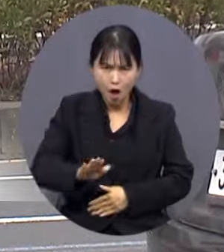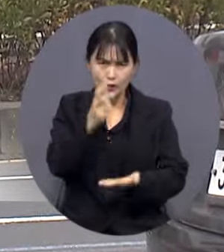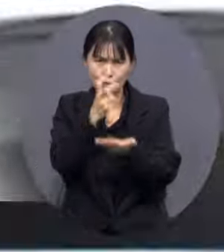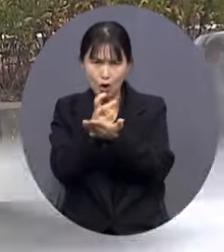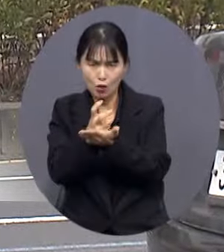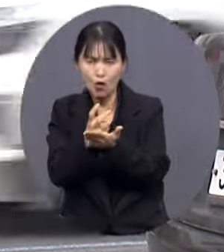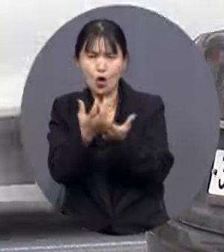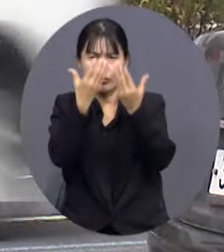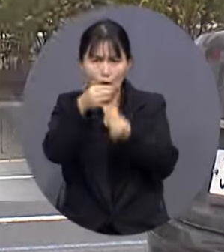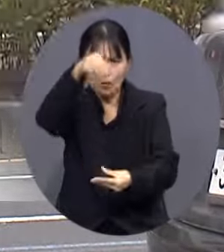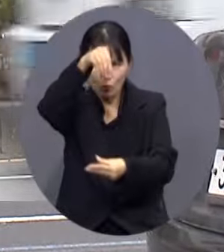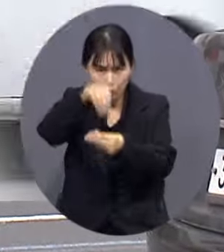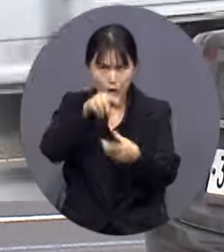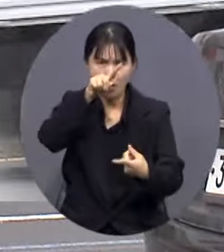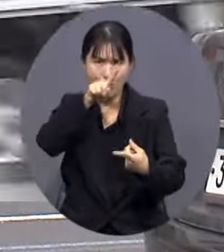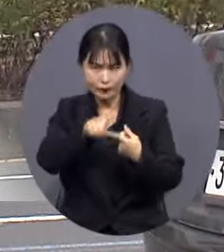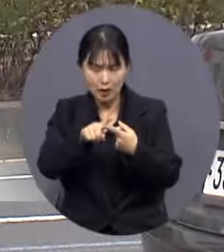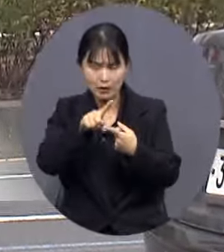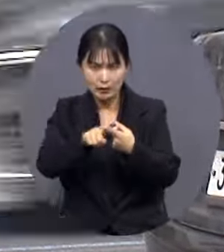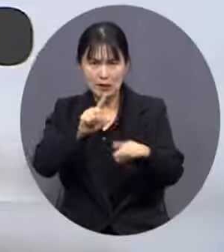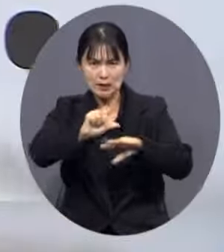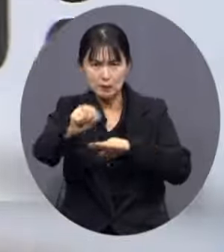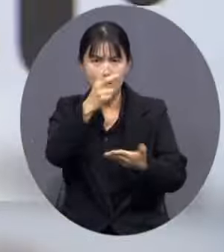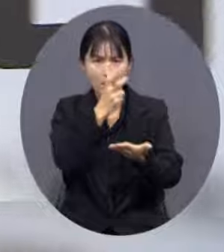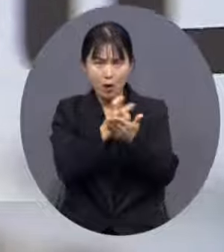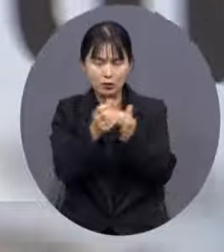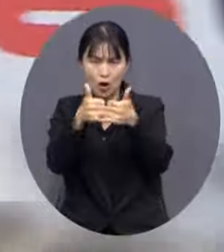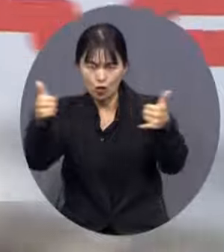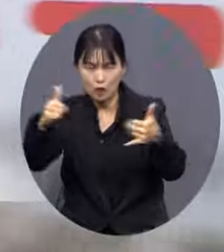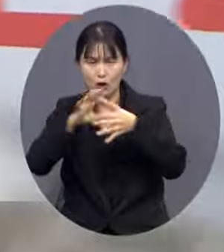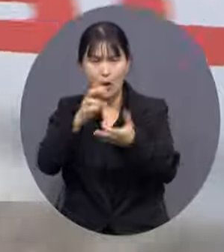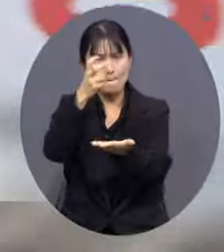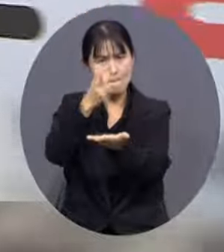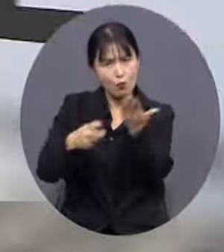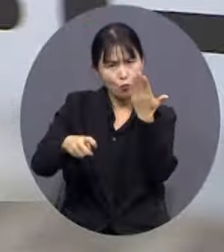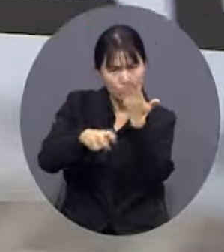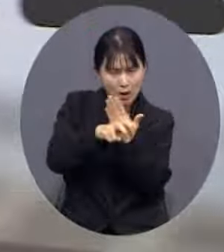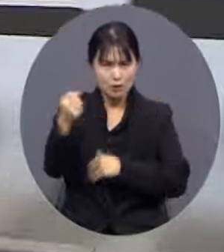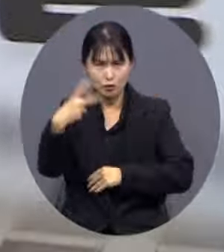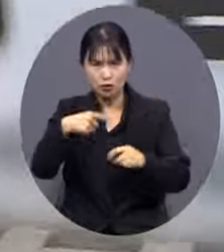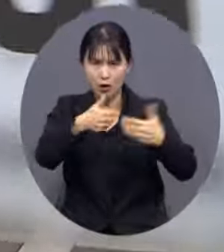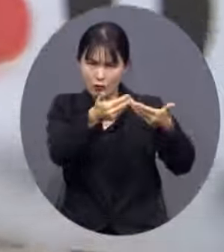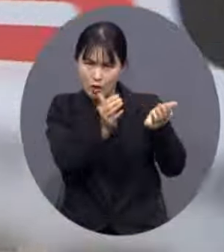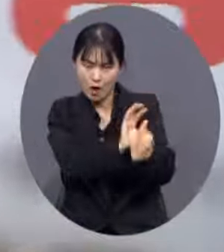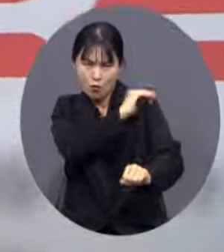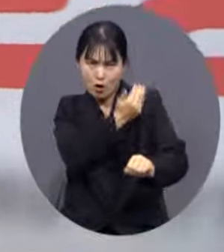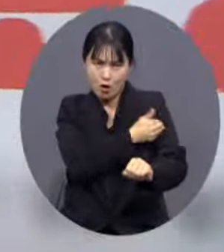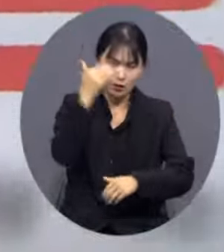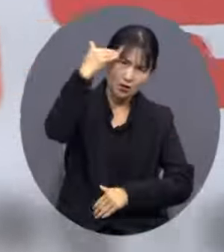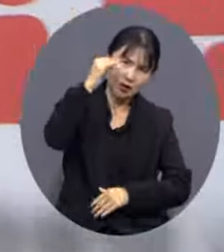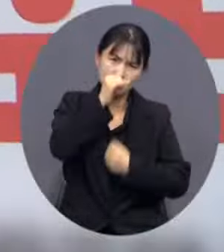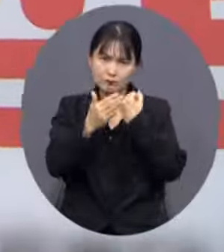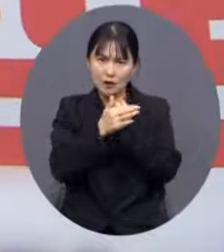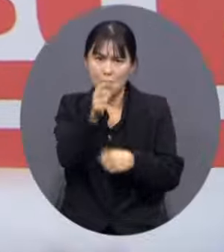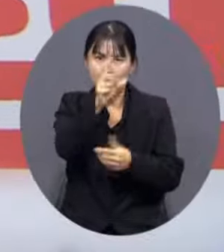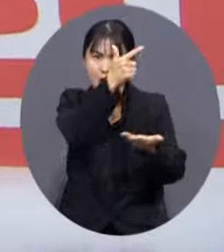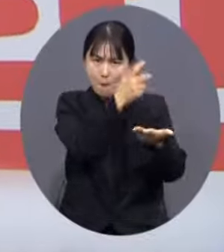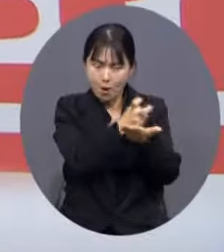등을 규정한 것은 지방자치법과 5개 광고물법 위반은 물론 정당의 권리를 제한해